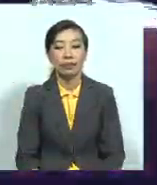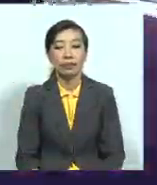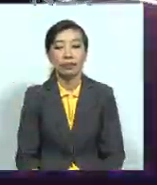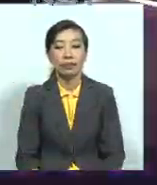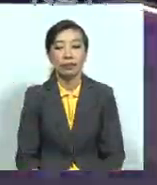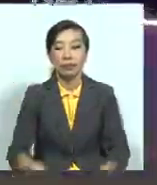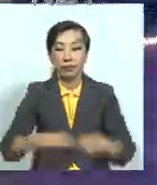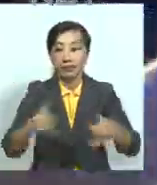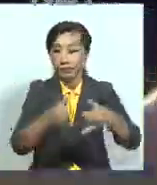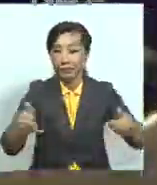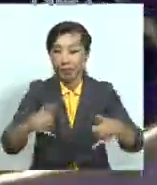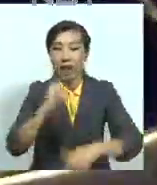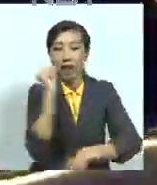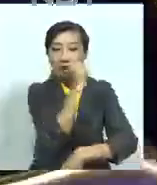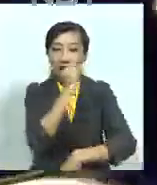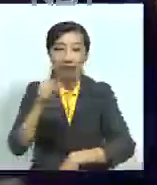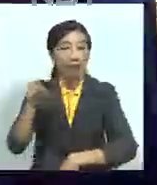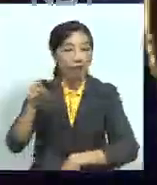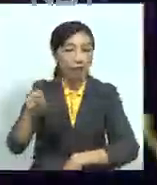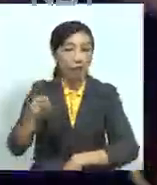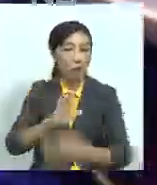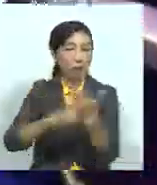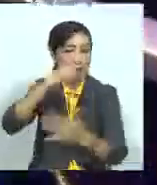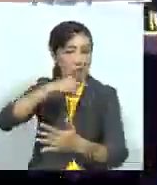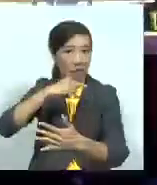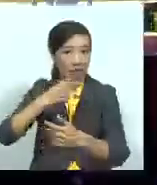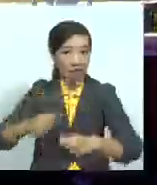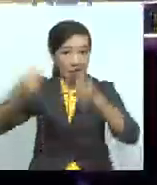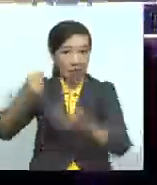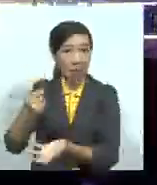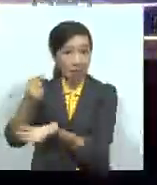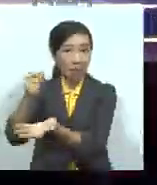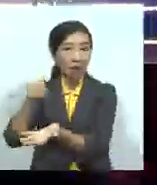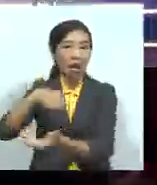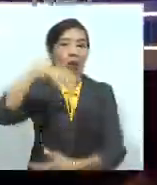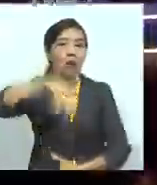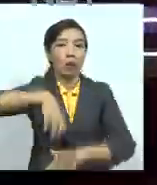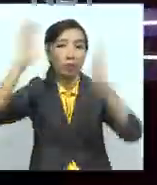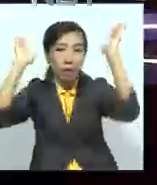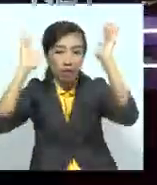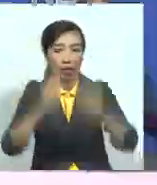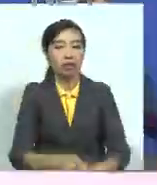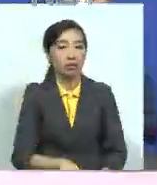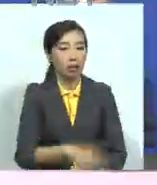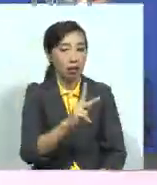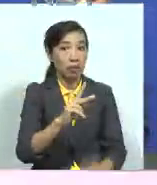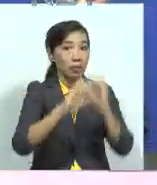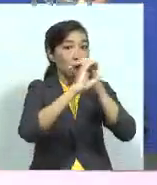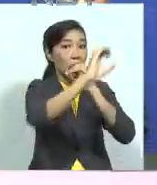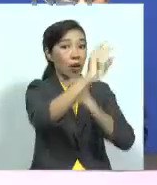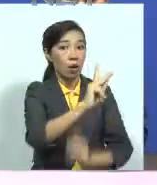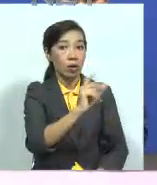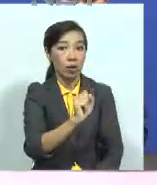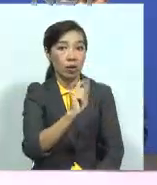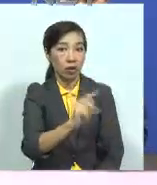ในเวทีการประกวดขับร้องเพลงลูกทุ่งชิงแชมป์ประเทศไทยซึ่งจัดโดยกรมประชาสัมพันธ์และกสทช.ชิงถ้วยพระราชทานพระบา